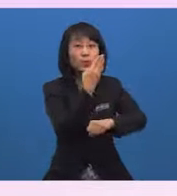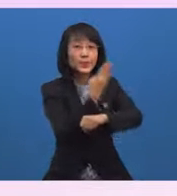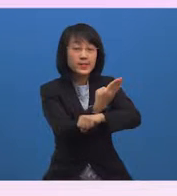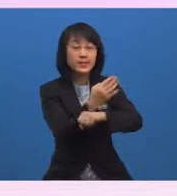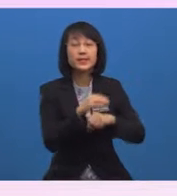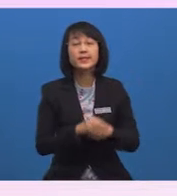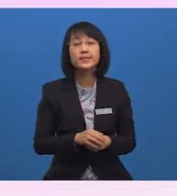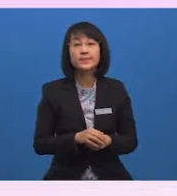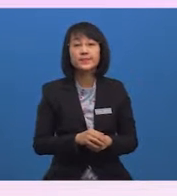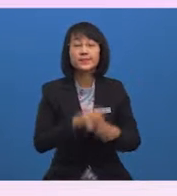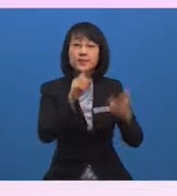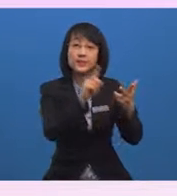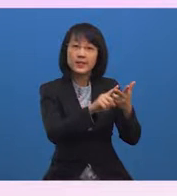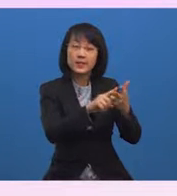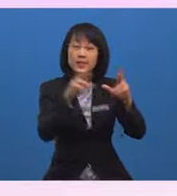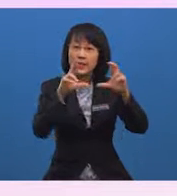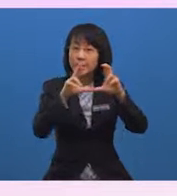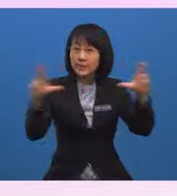Ketiga, pembaris besi.